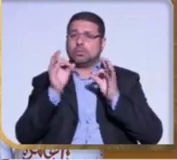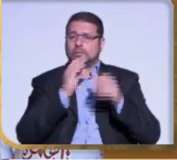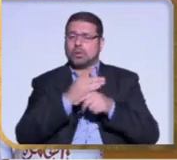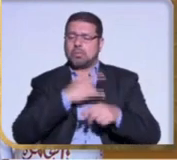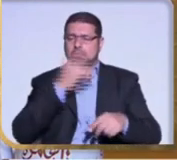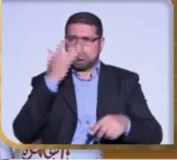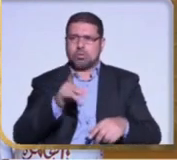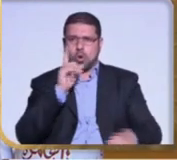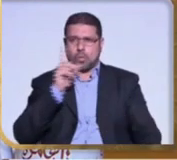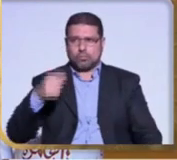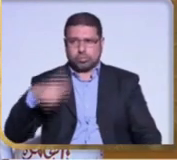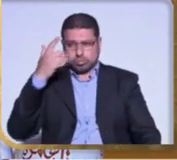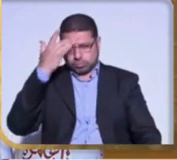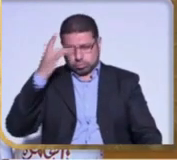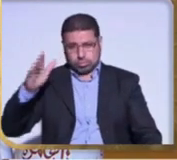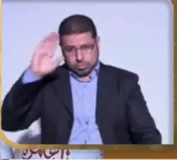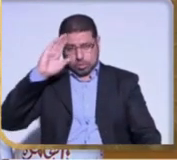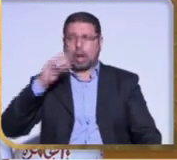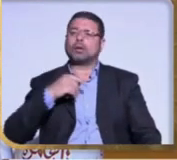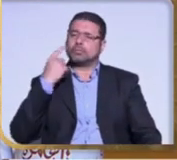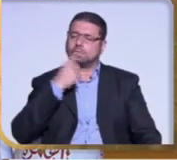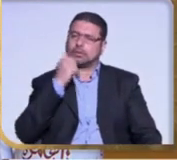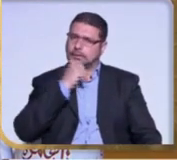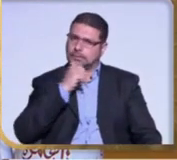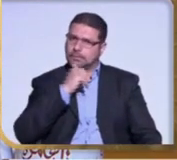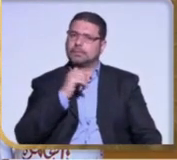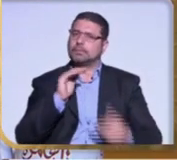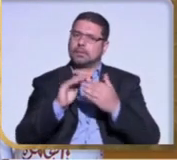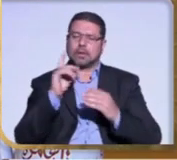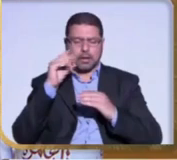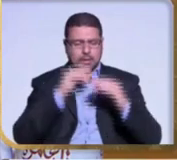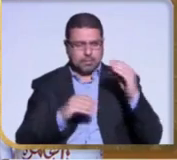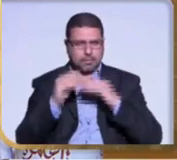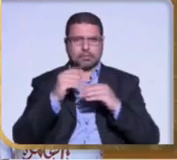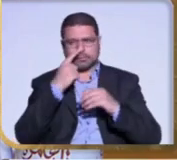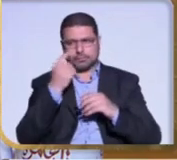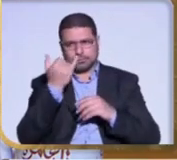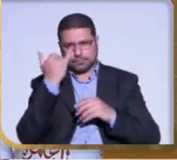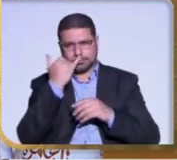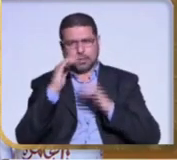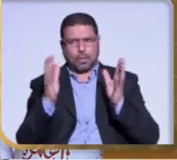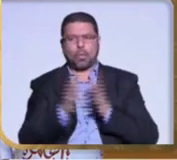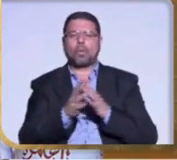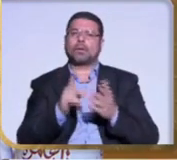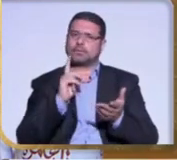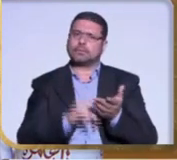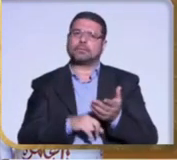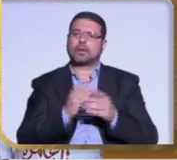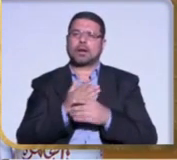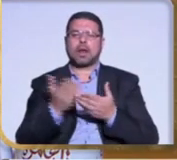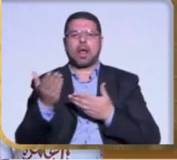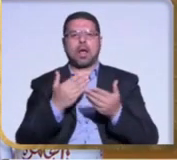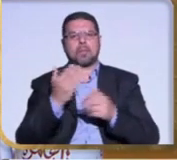خاطر الأم في الأمر ده، الصبر، الحكمة، الرفق، كلها أمور مطلوبة في التعامل